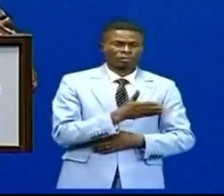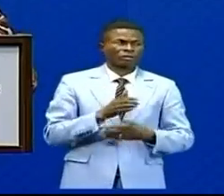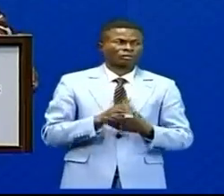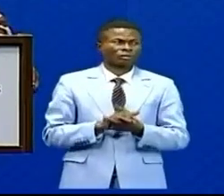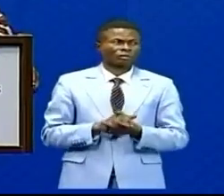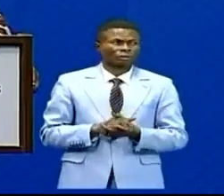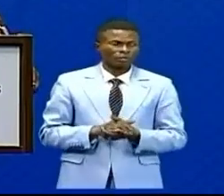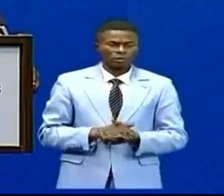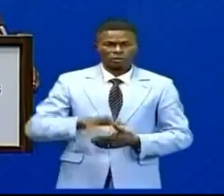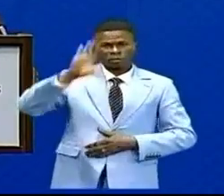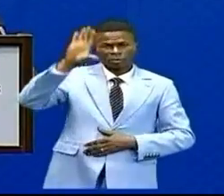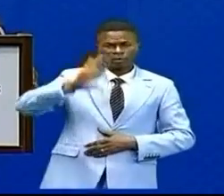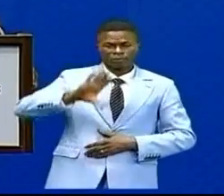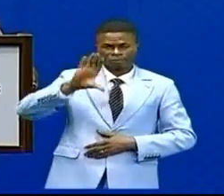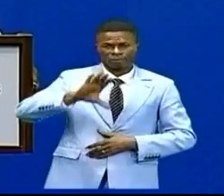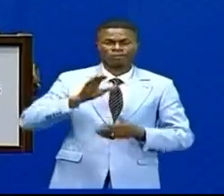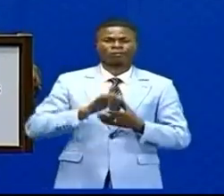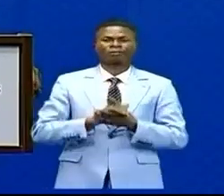5.